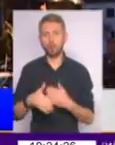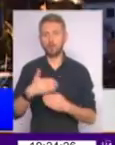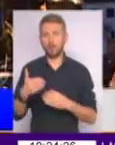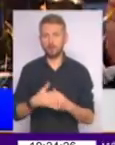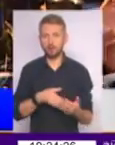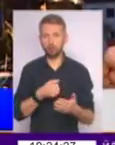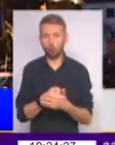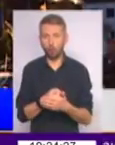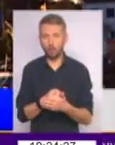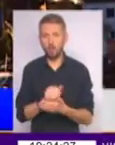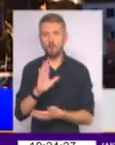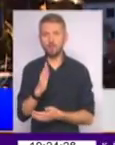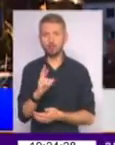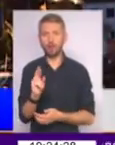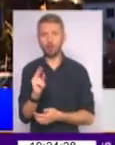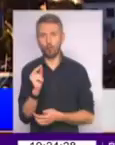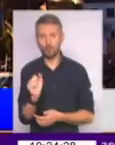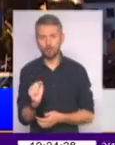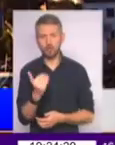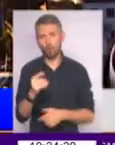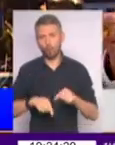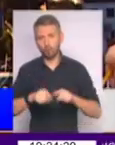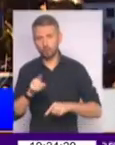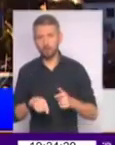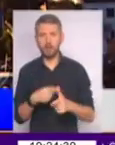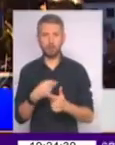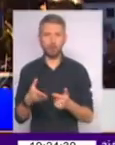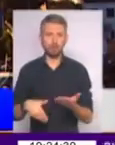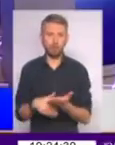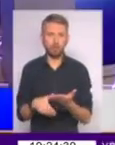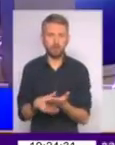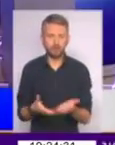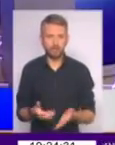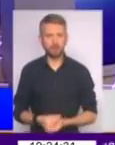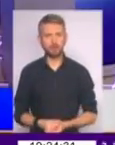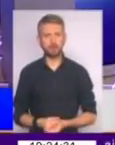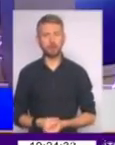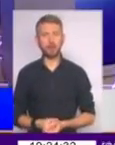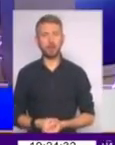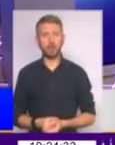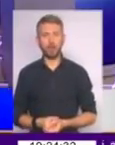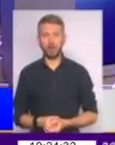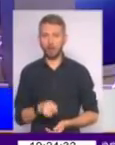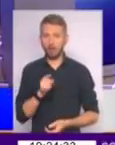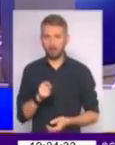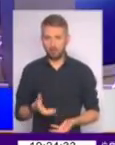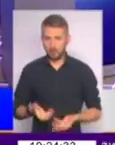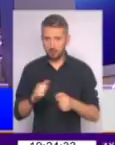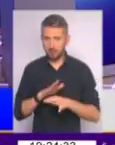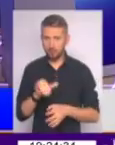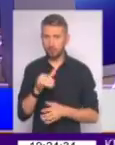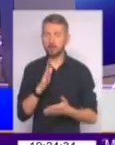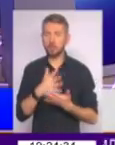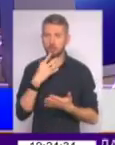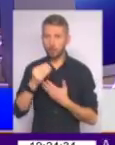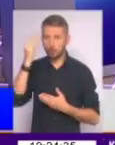до Віктора Януковича і його родичів або поплічників. Ви не підтримували, і у вас є своя позиція з